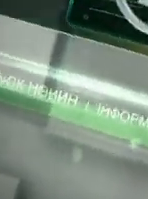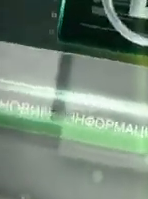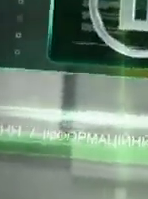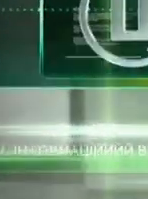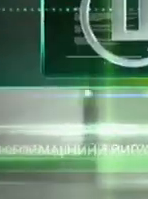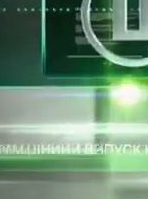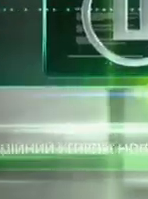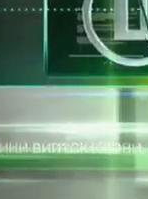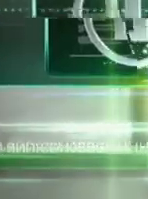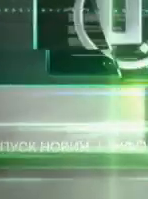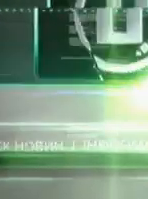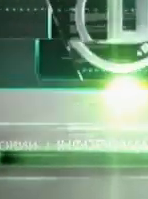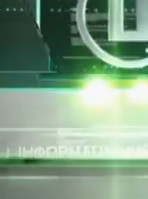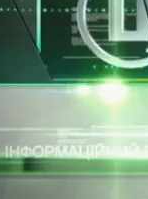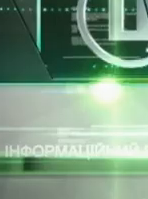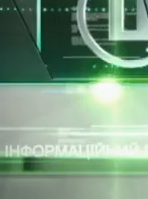Музика